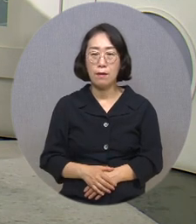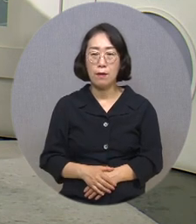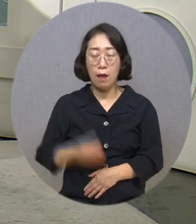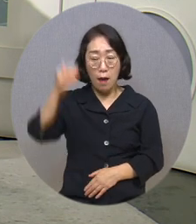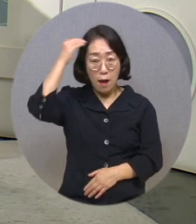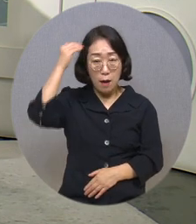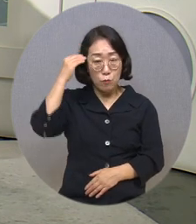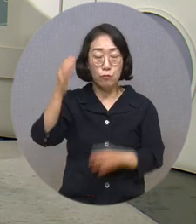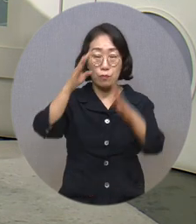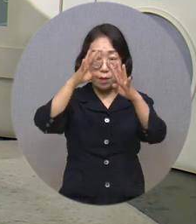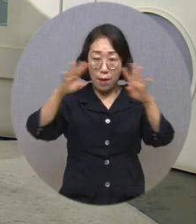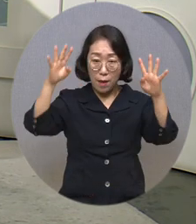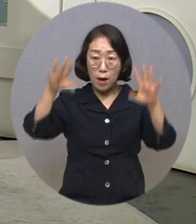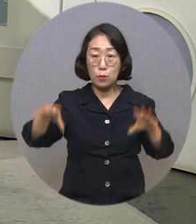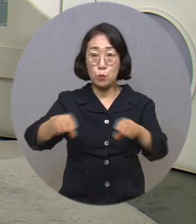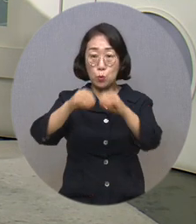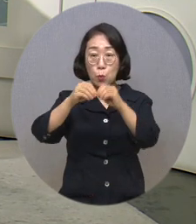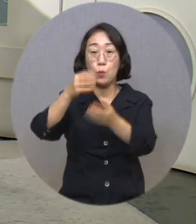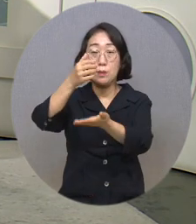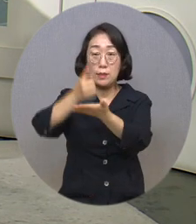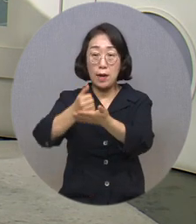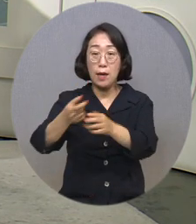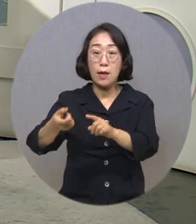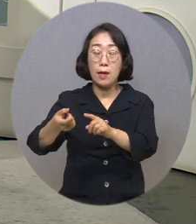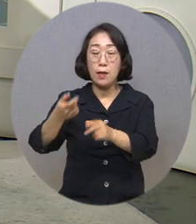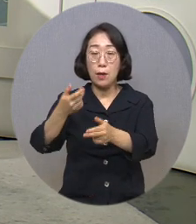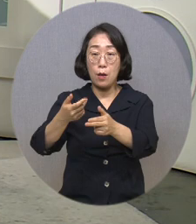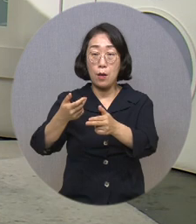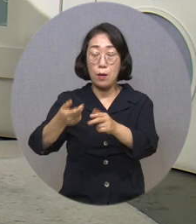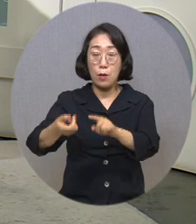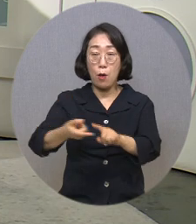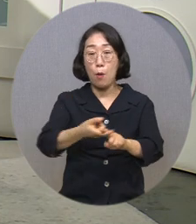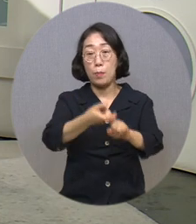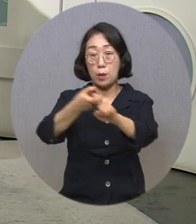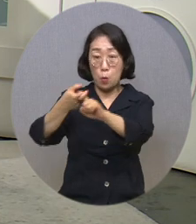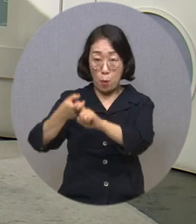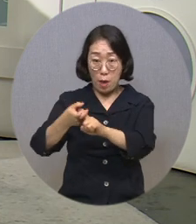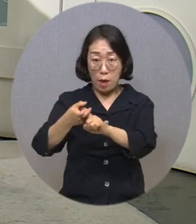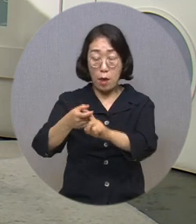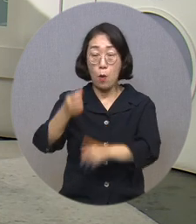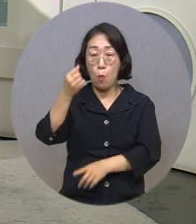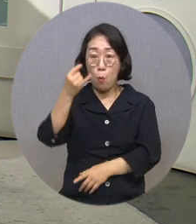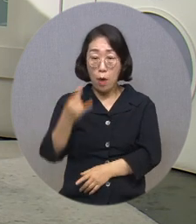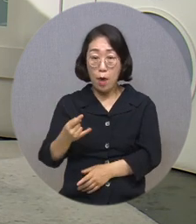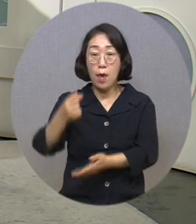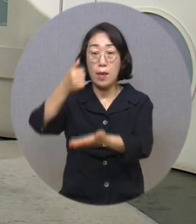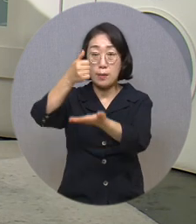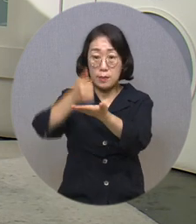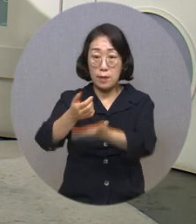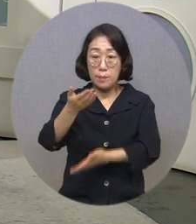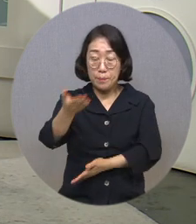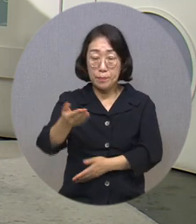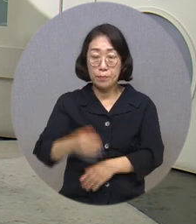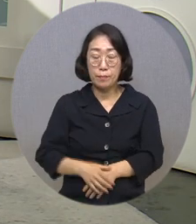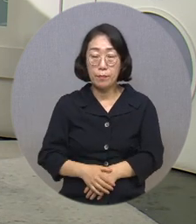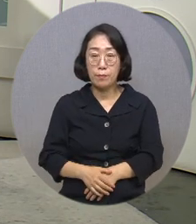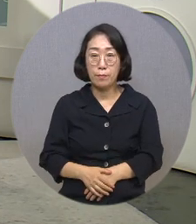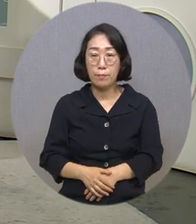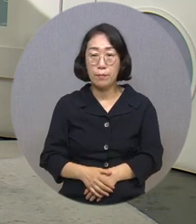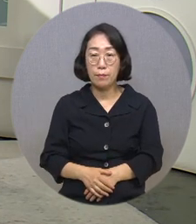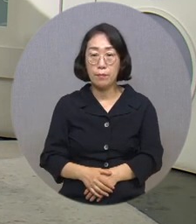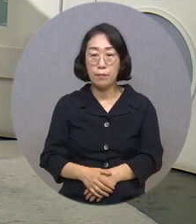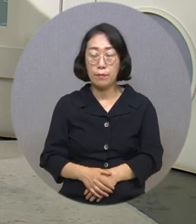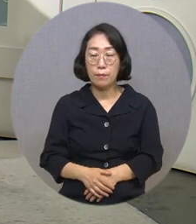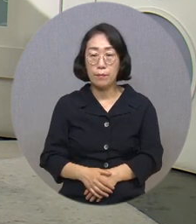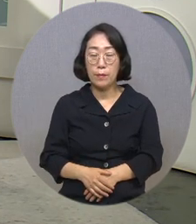한국 대학 총장 협의회 연합회 뭐 이런 명칭으로 연계된 어떤